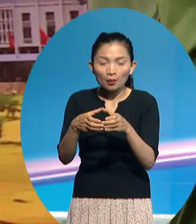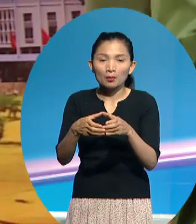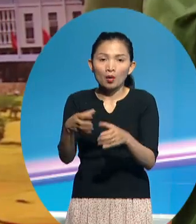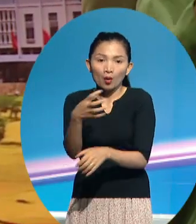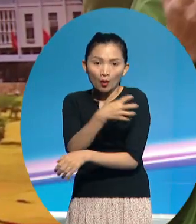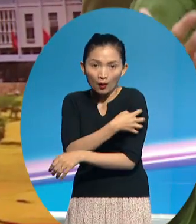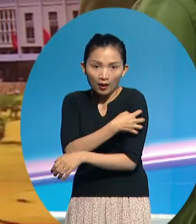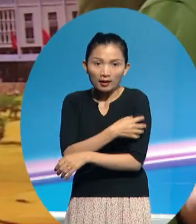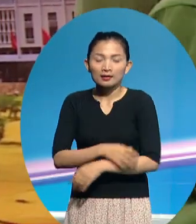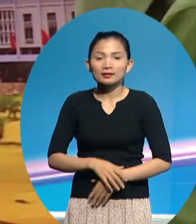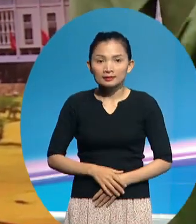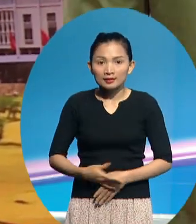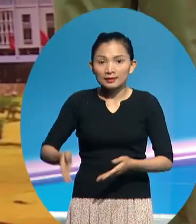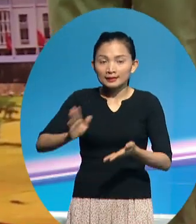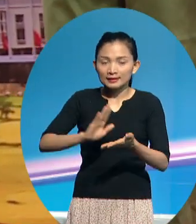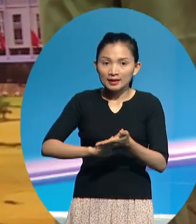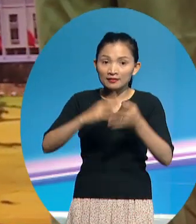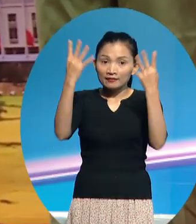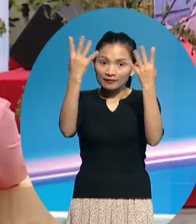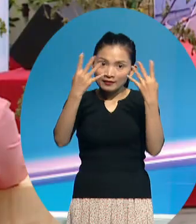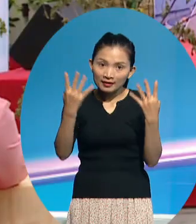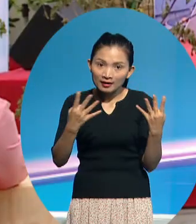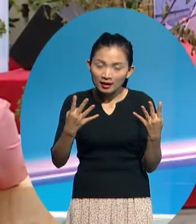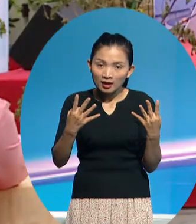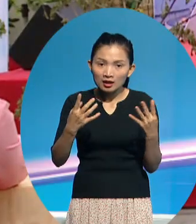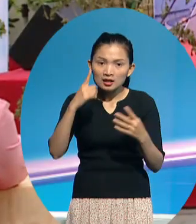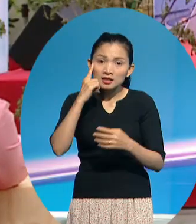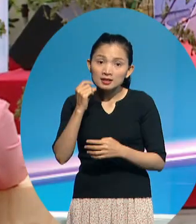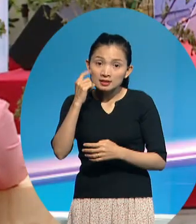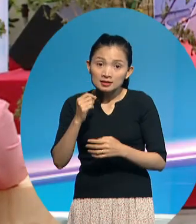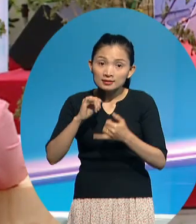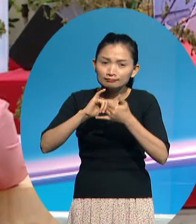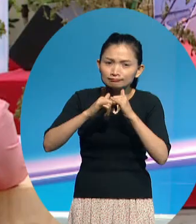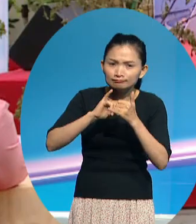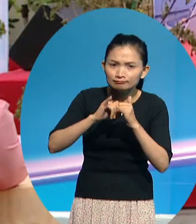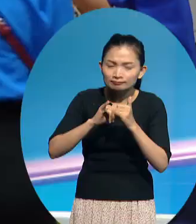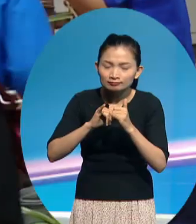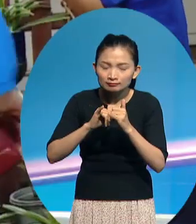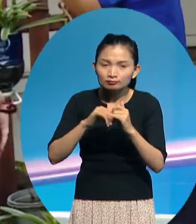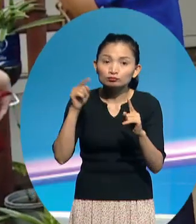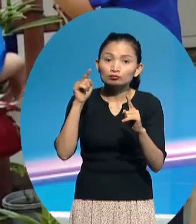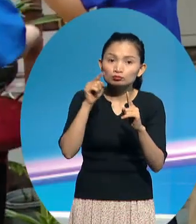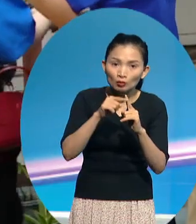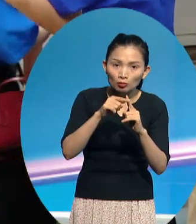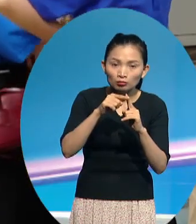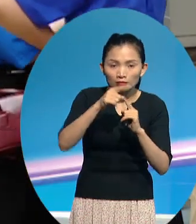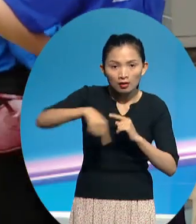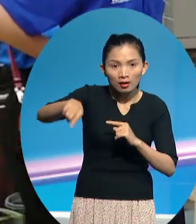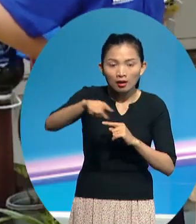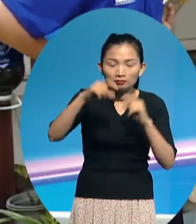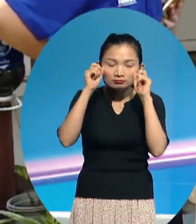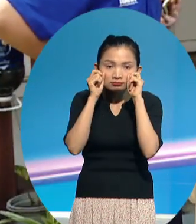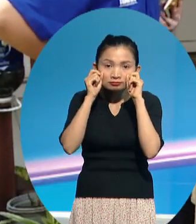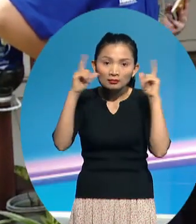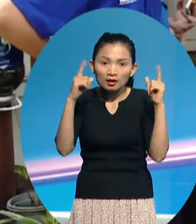dân gian, biểu diễn hoạt cảnh lịch sử Việt Nam đất nước anh hùng. Thông qua ngày hội nhằm giáo dục lòng yêu nước, tự hào về toàn vẹn lãnh thổ